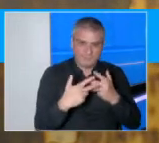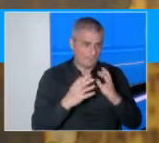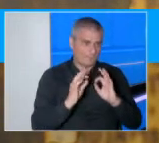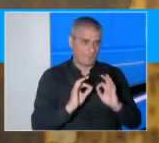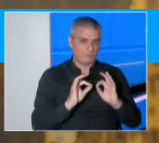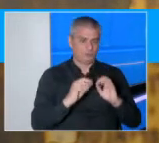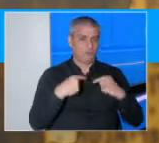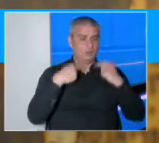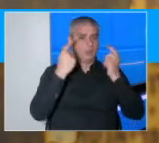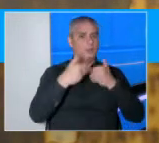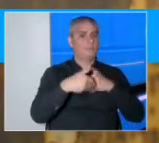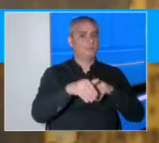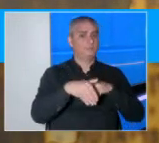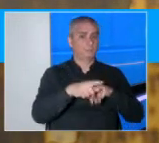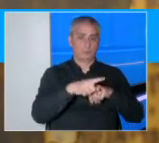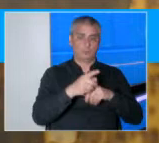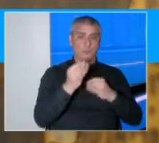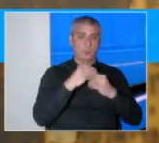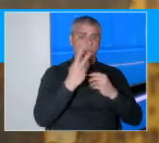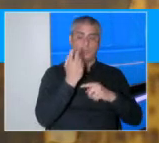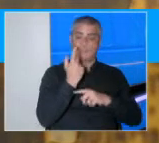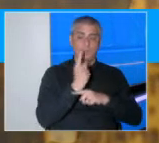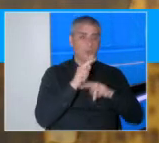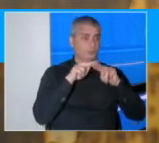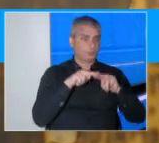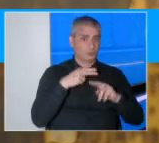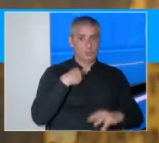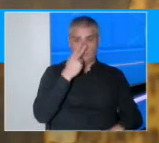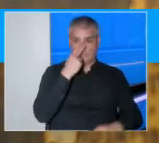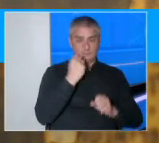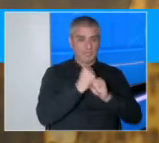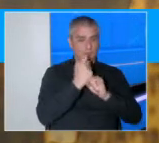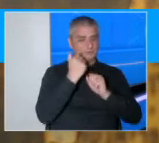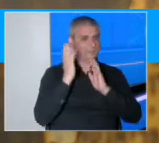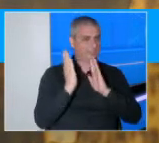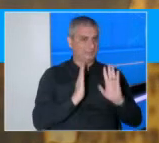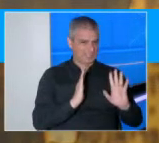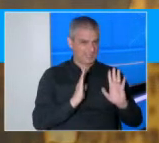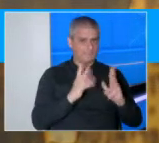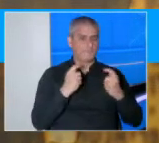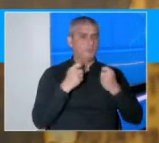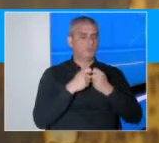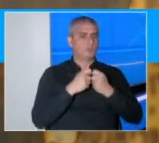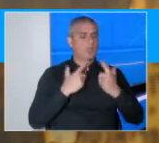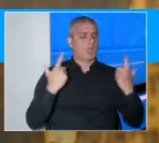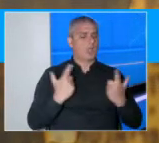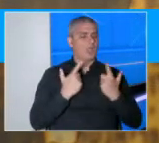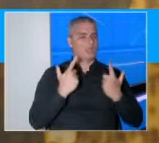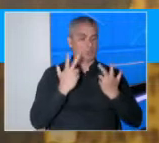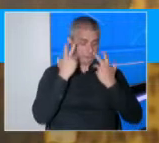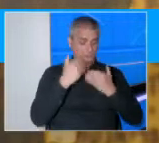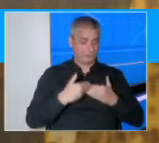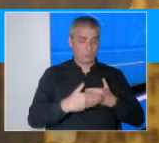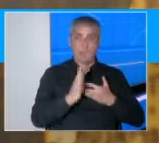ממש ליום העצמאות, ובדקות שעוד נותרו לנו ננסה לעשות לכם קצת סדר בנוגע לחגיגות